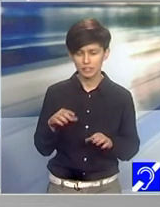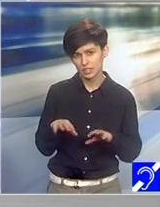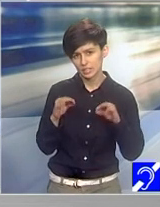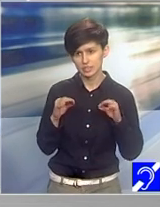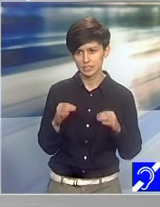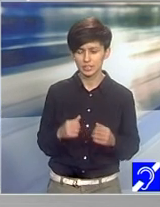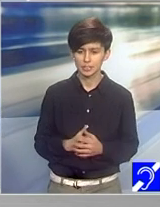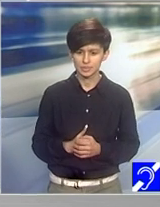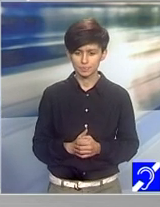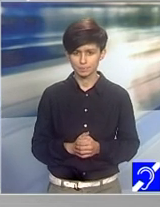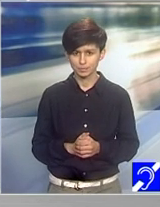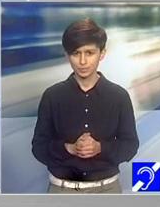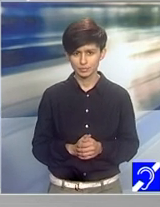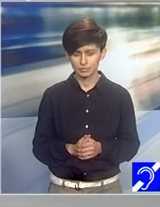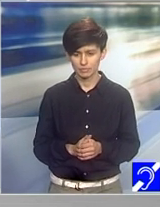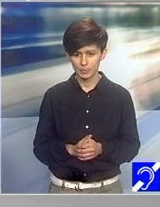de astăzi.